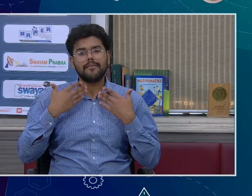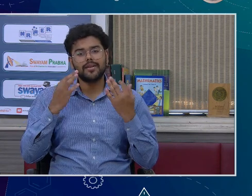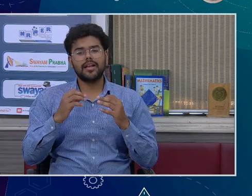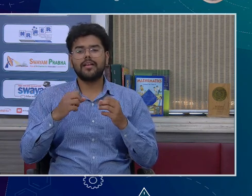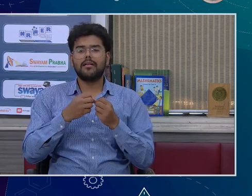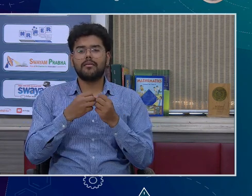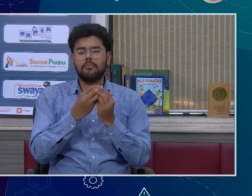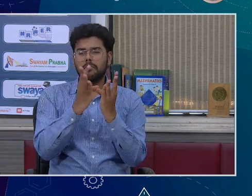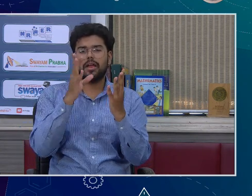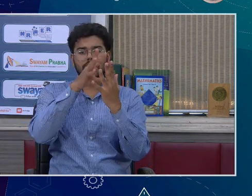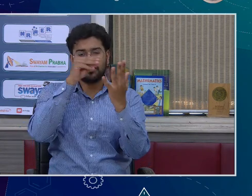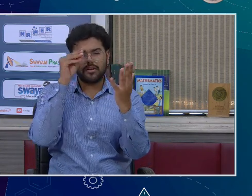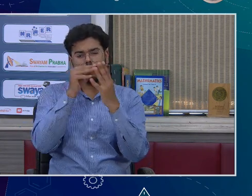क्लास.